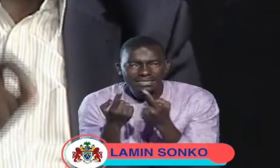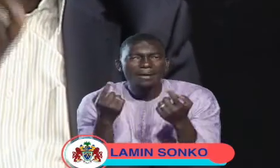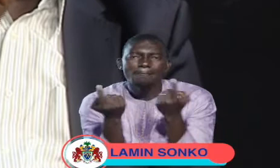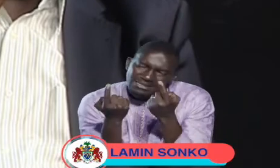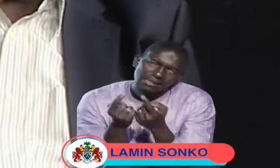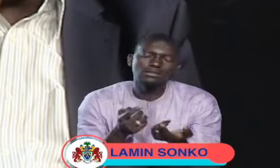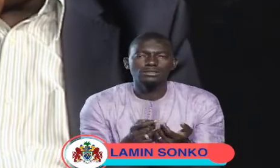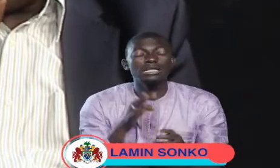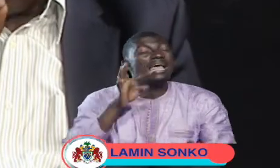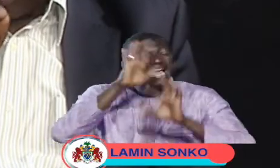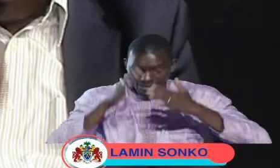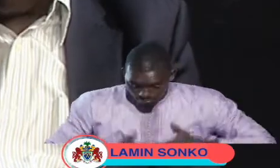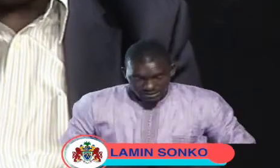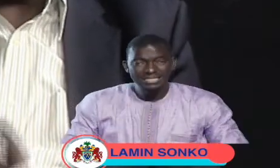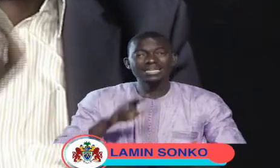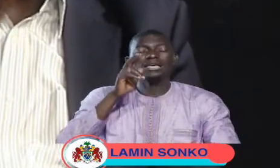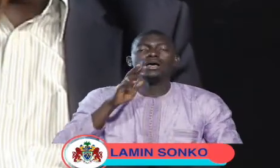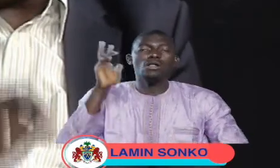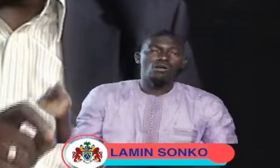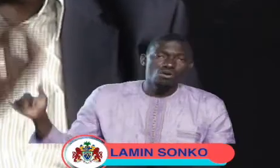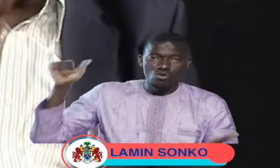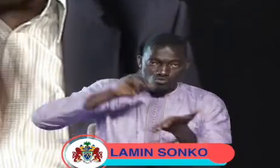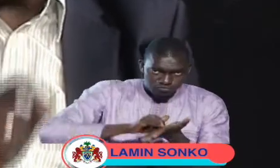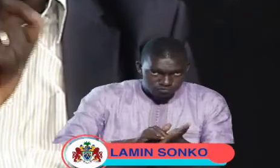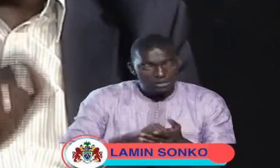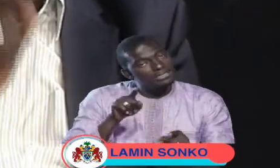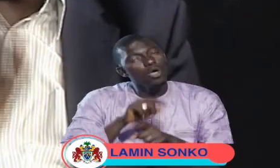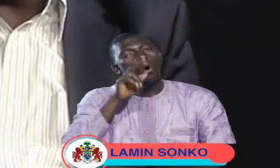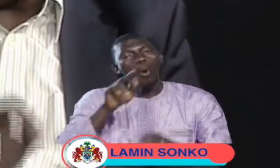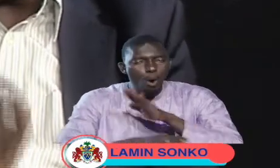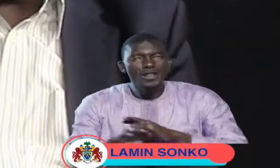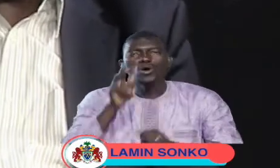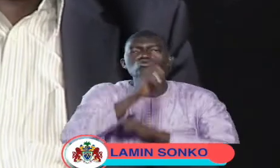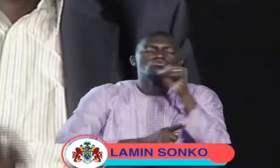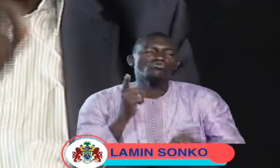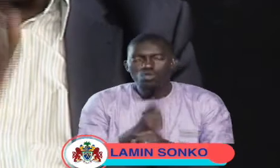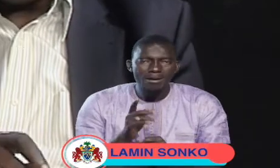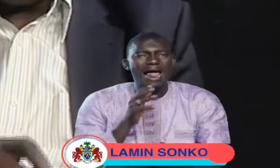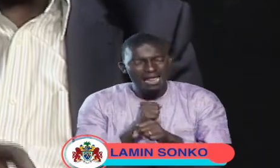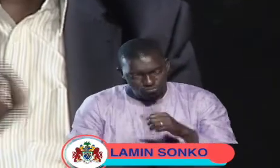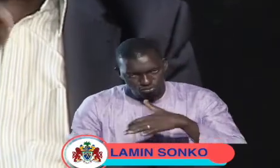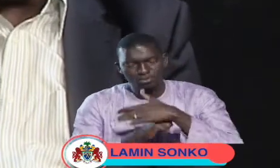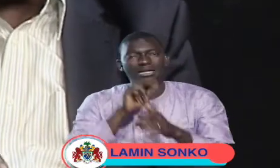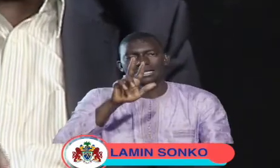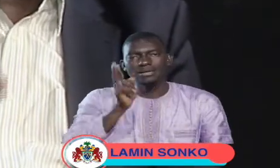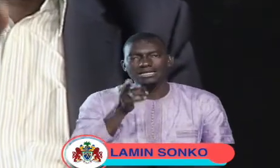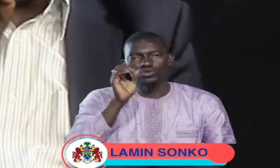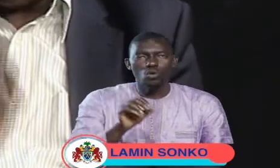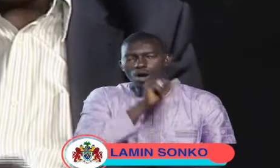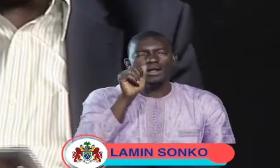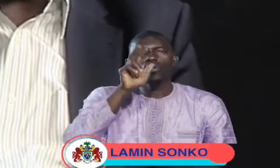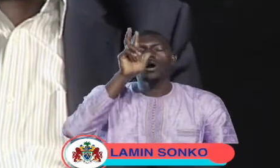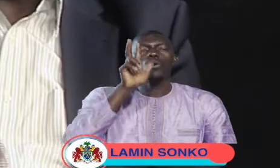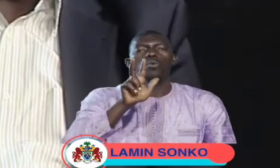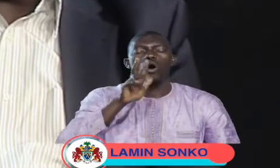WHO ak WFP ñom ñoo launch di on a global launch lañ ko def te WHO ak WFP duñu wara duga